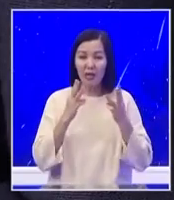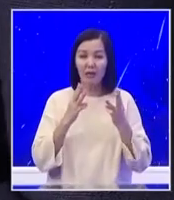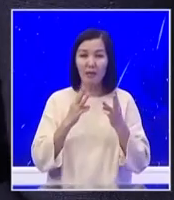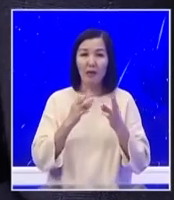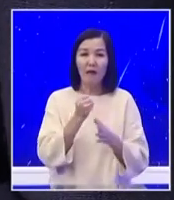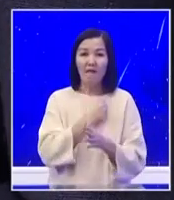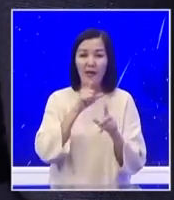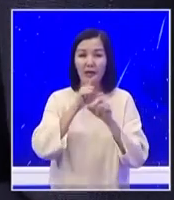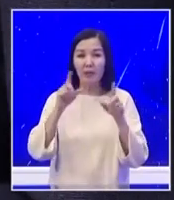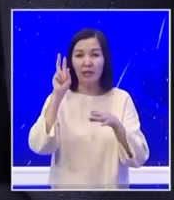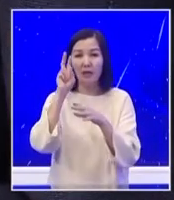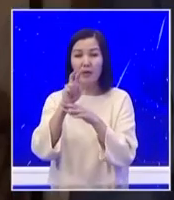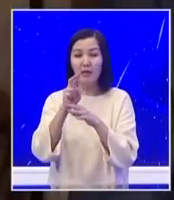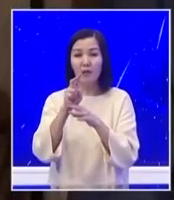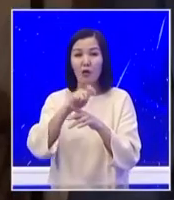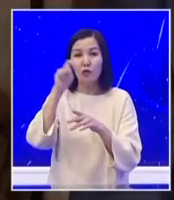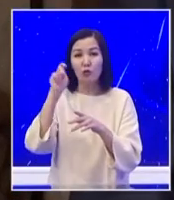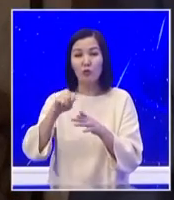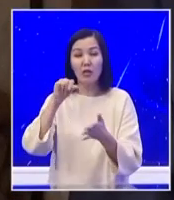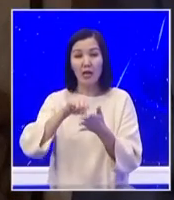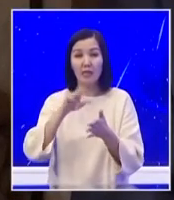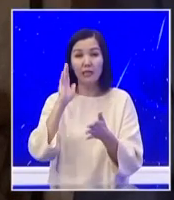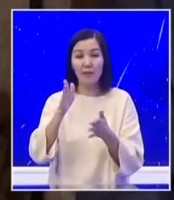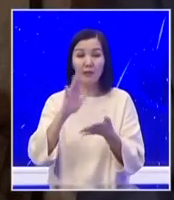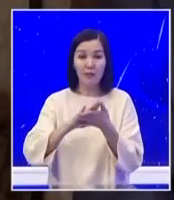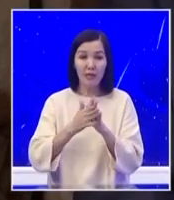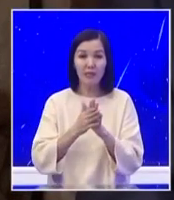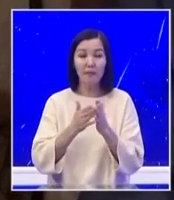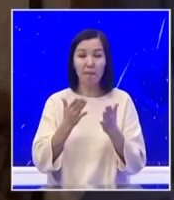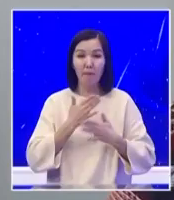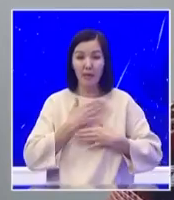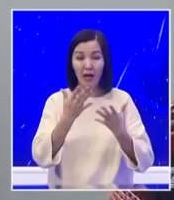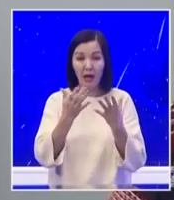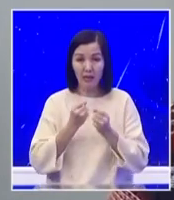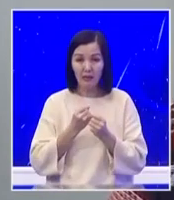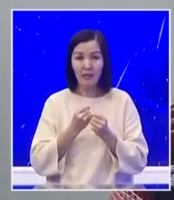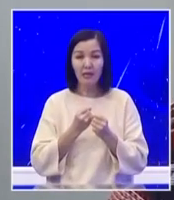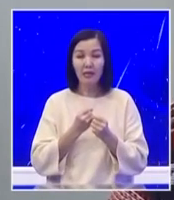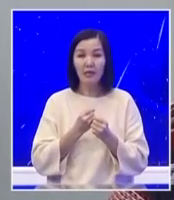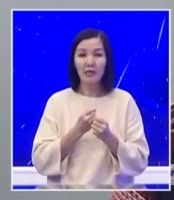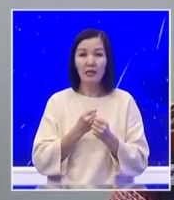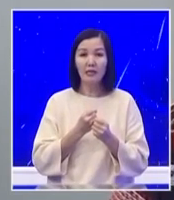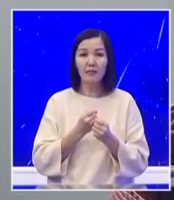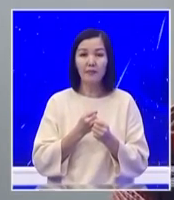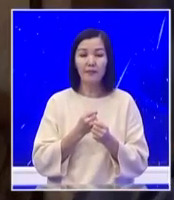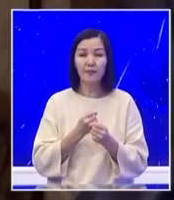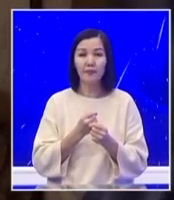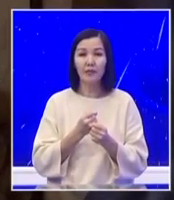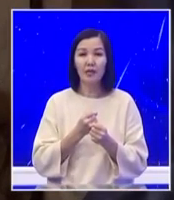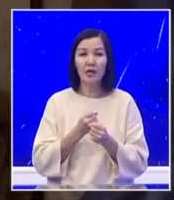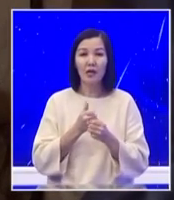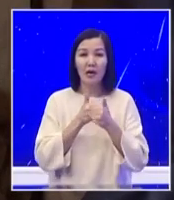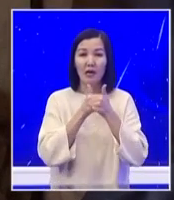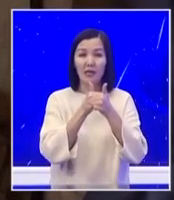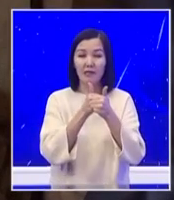Сосын олар мені алды разведчик и станковый пулеметчик.